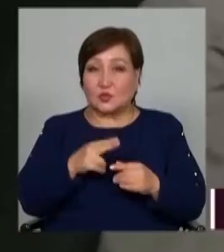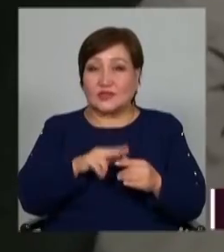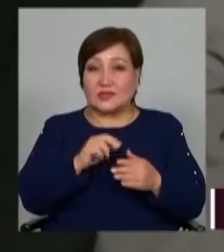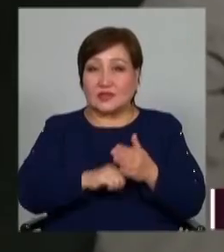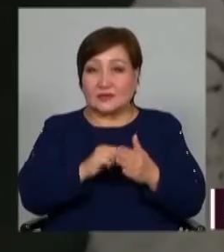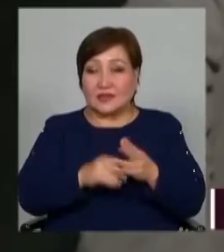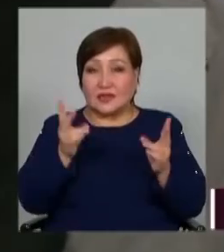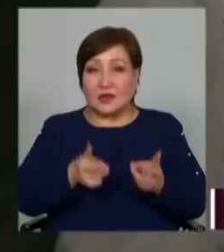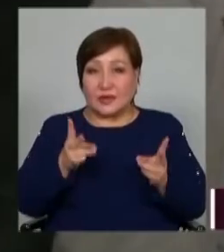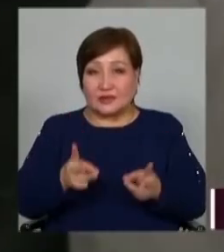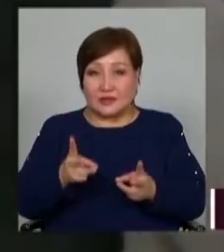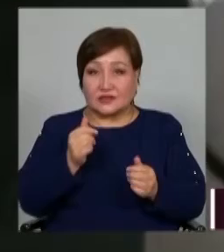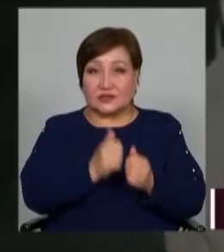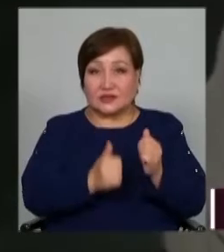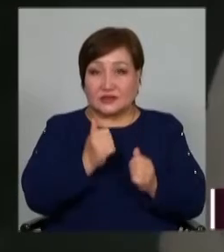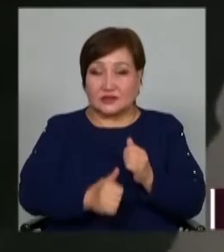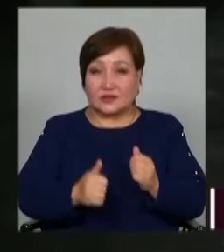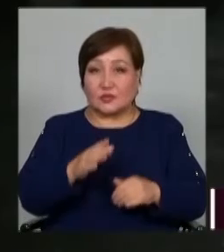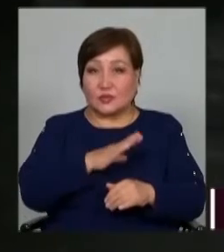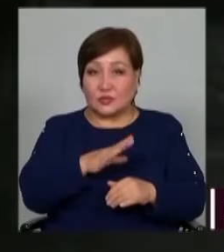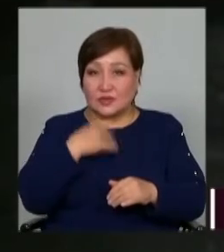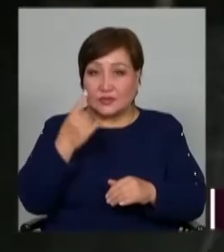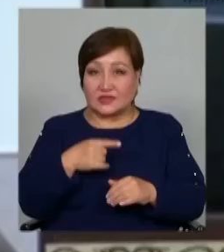жиі орын алады деп сынайды.